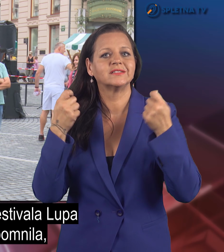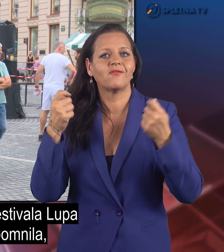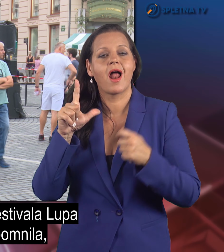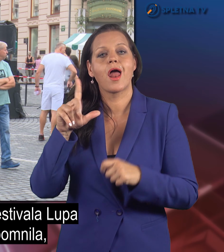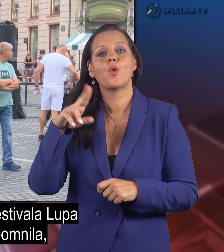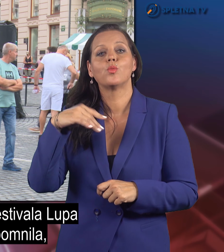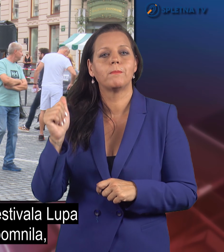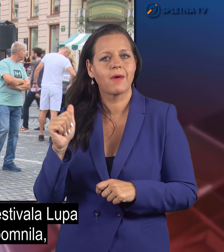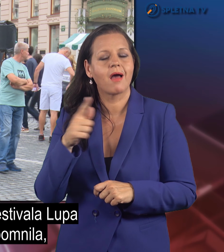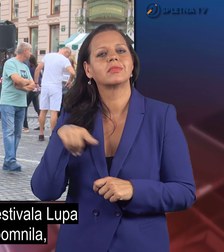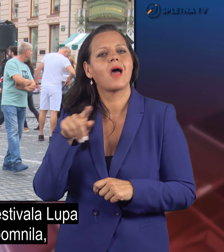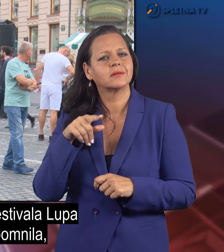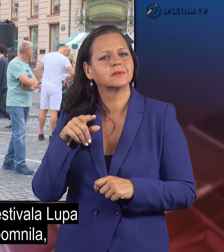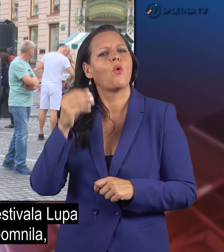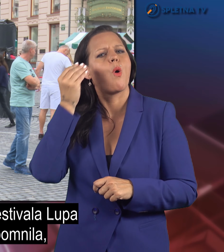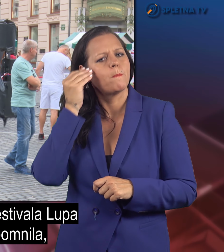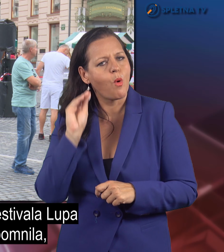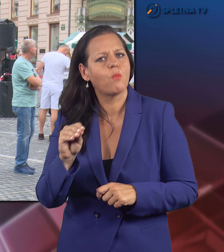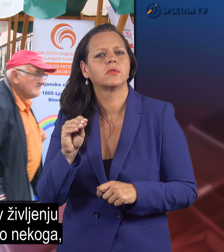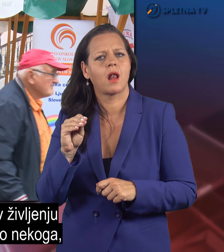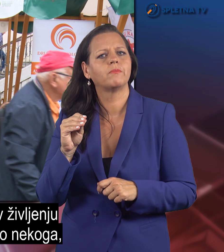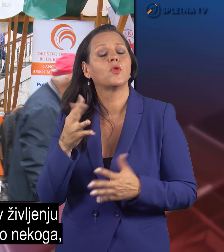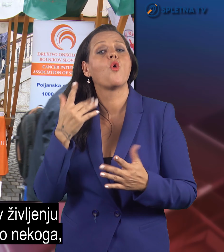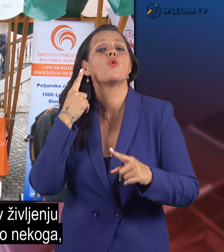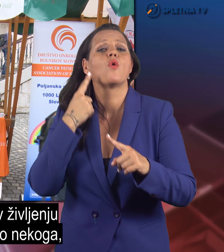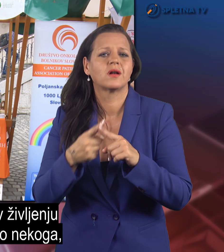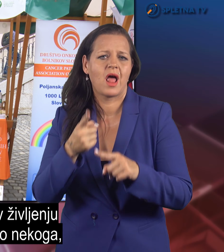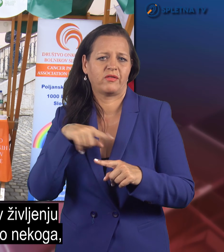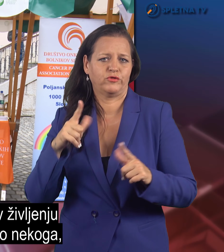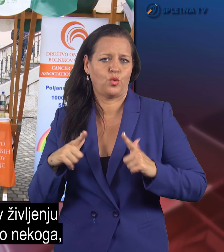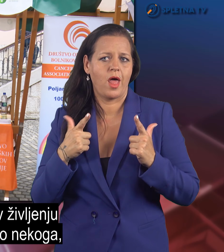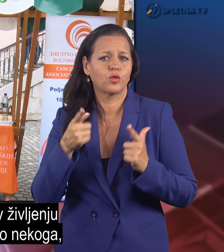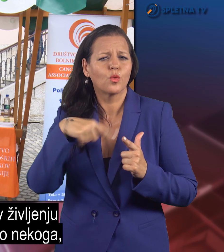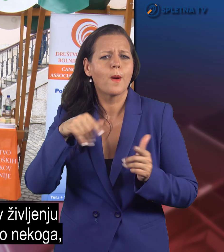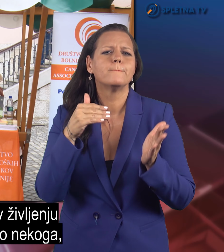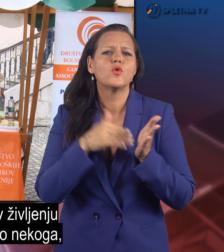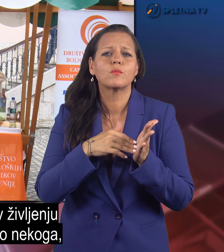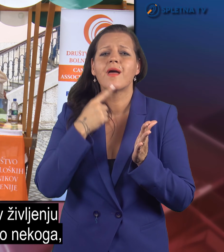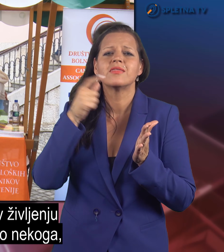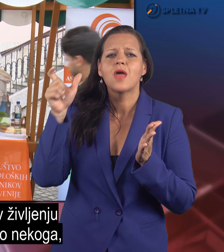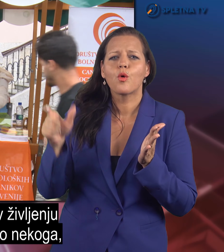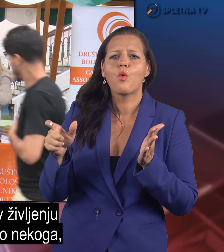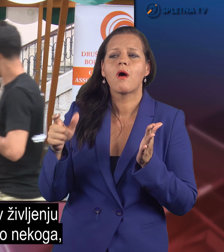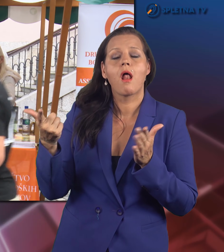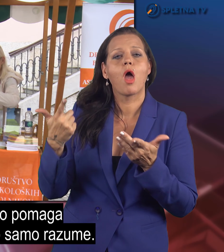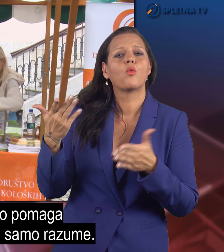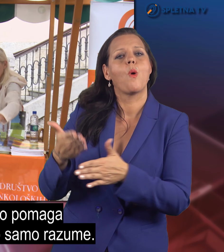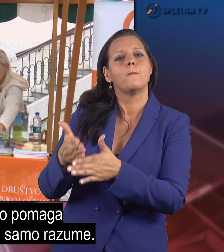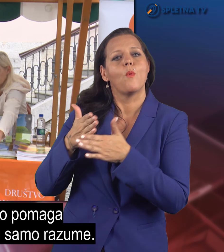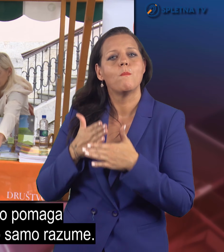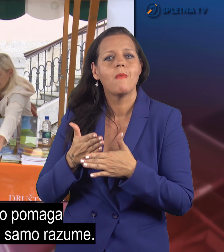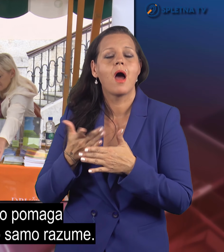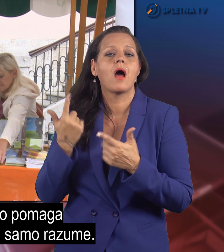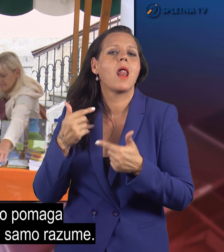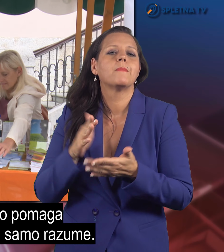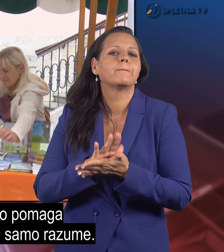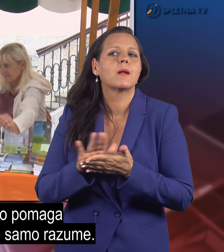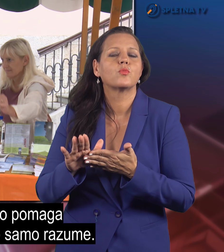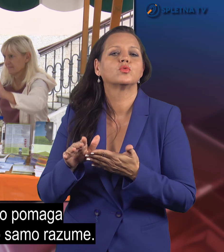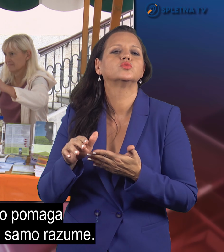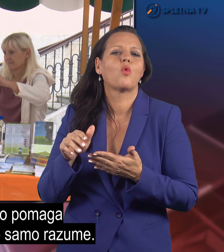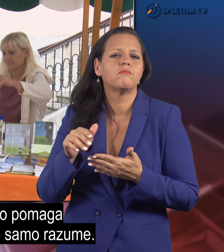Raznolikost festivala Lupa nas je opomnila, kolikokrat v življenju potrebujemo nekoga, ki nam lahko pomaga ali